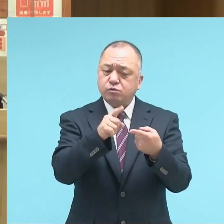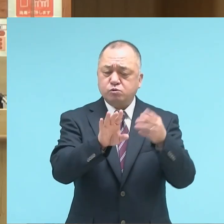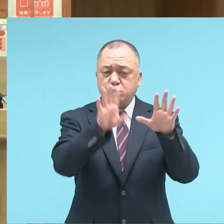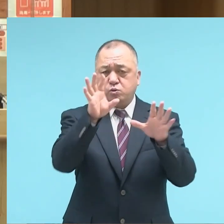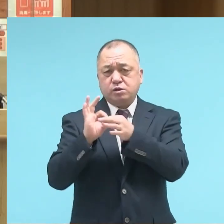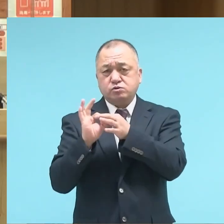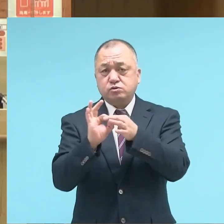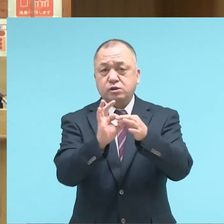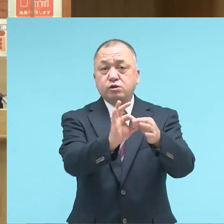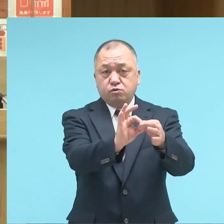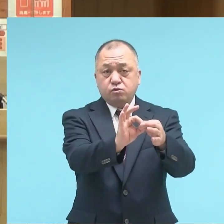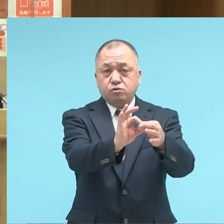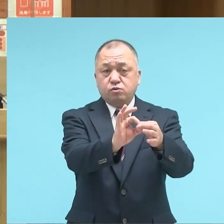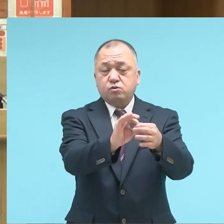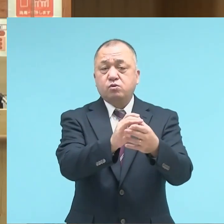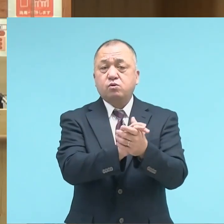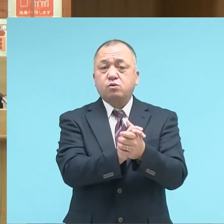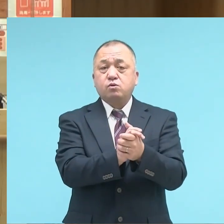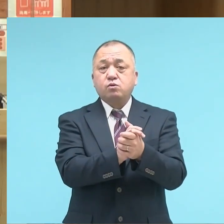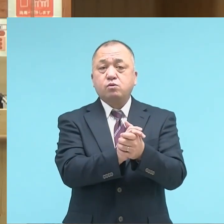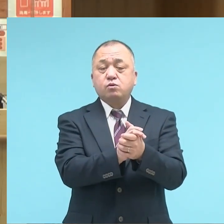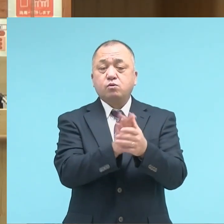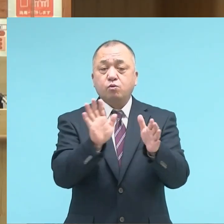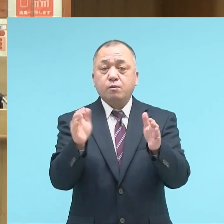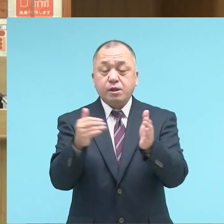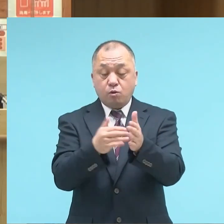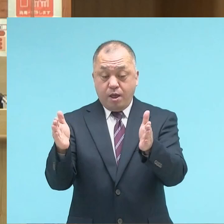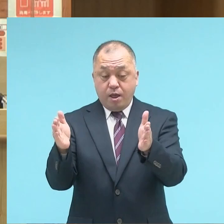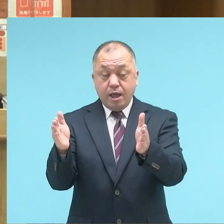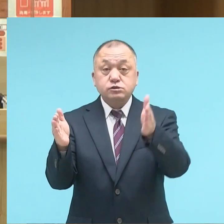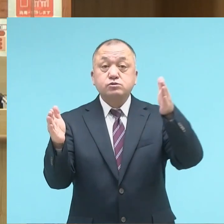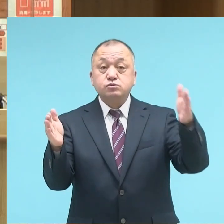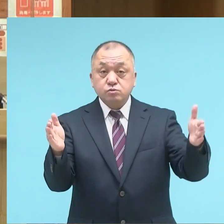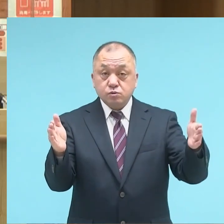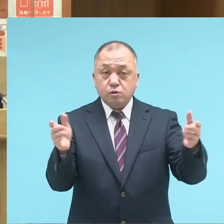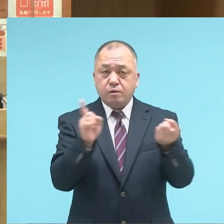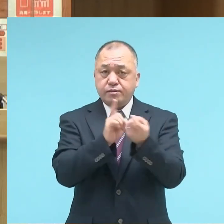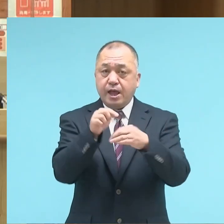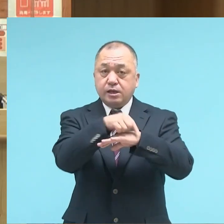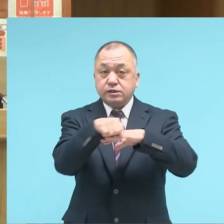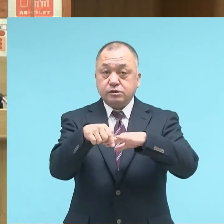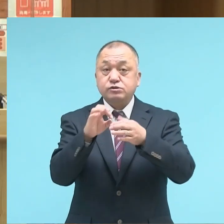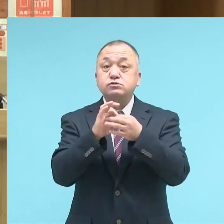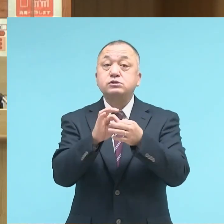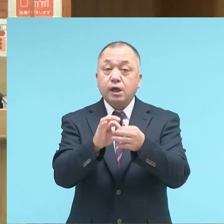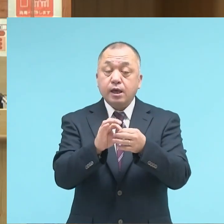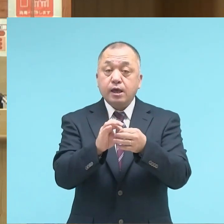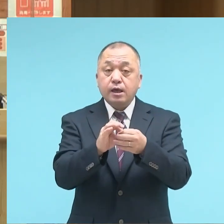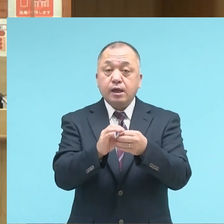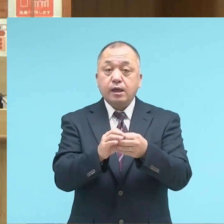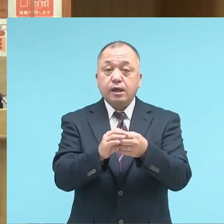で、これまで その延長のこう対策